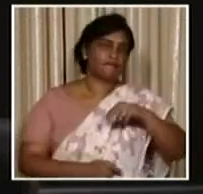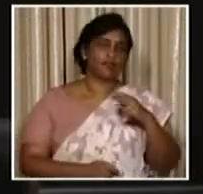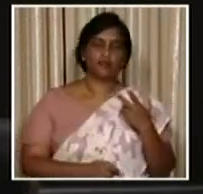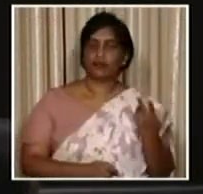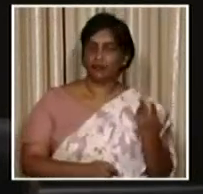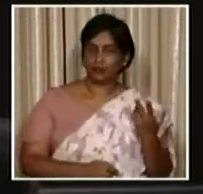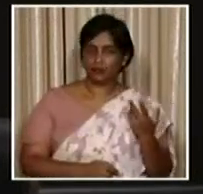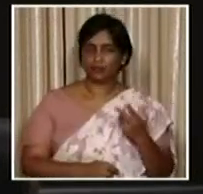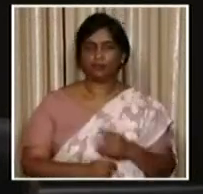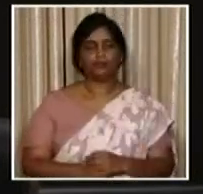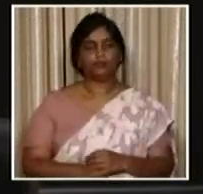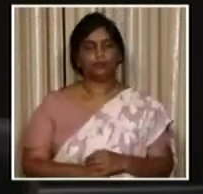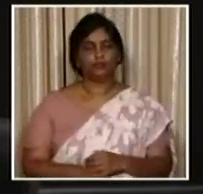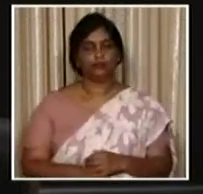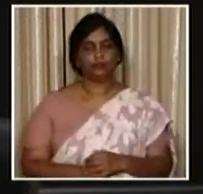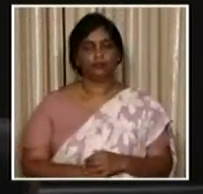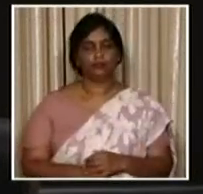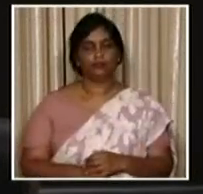නැහැ